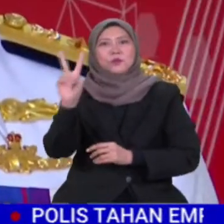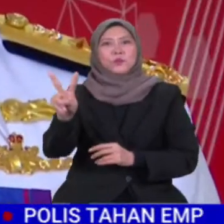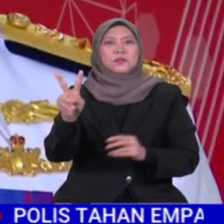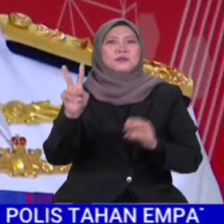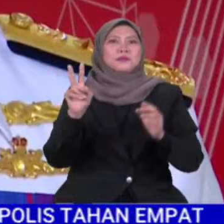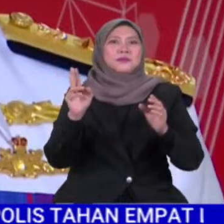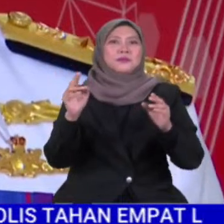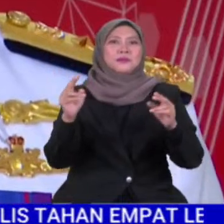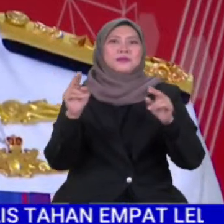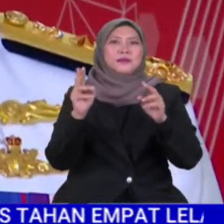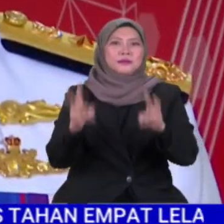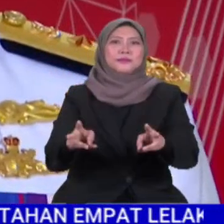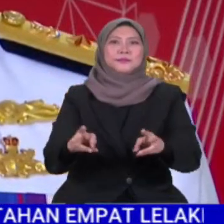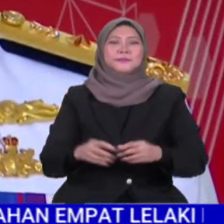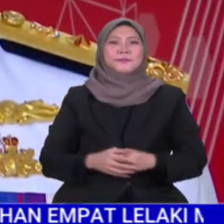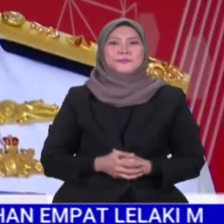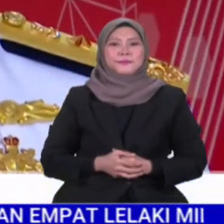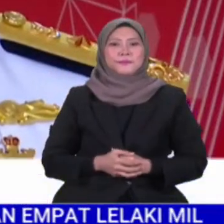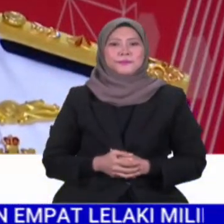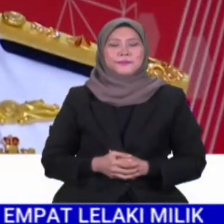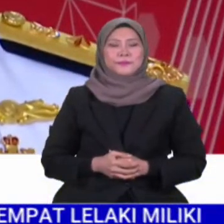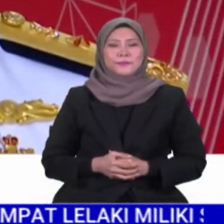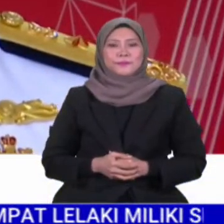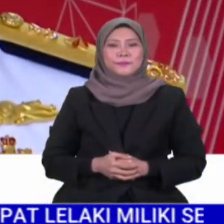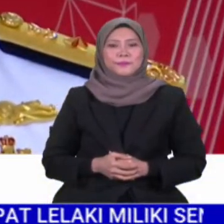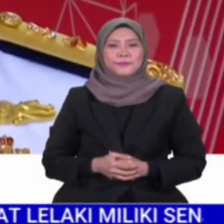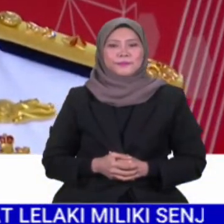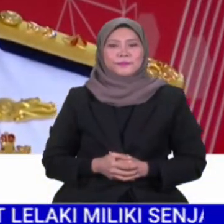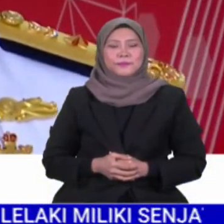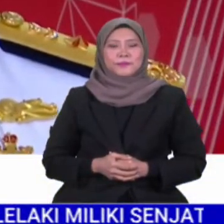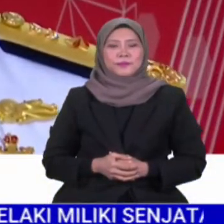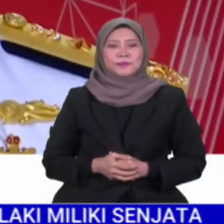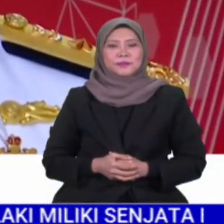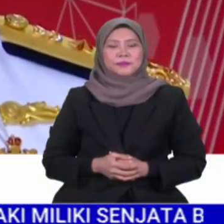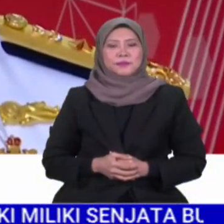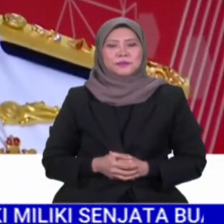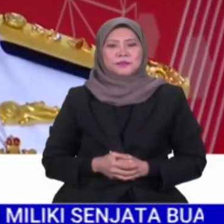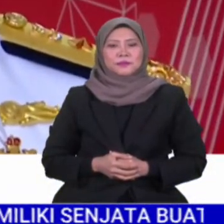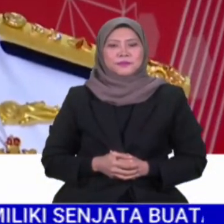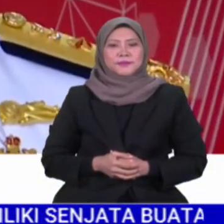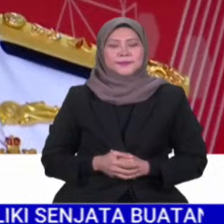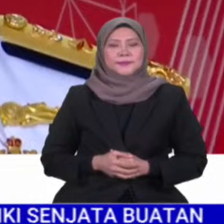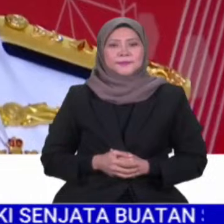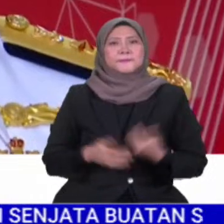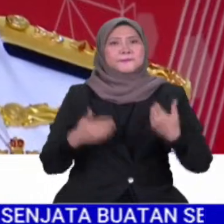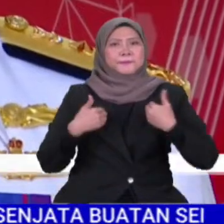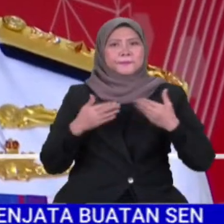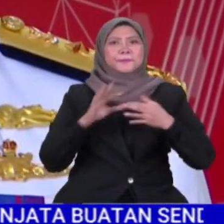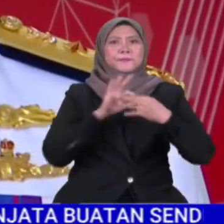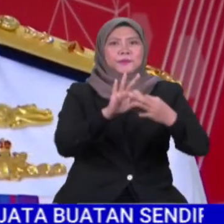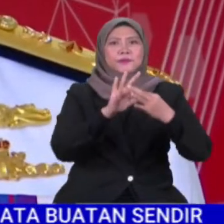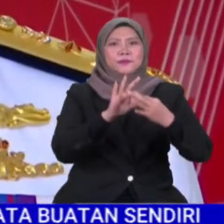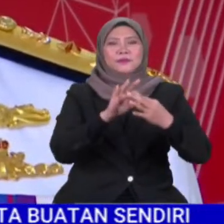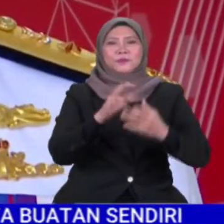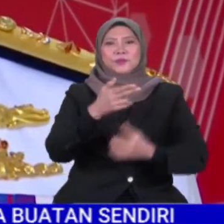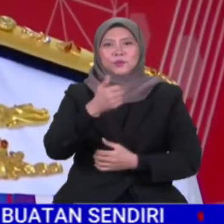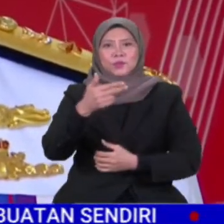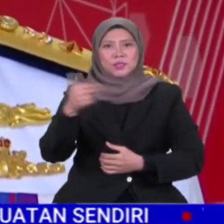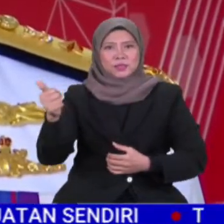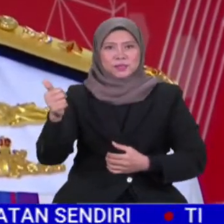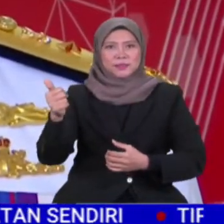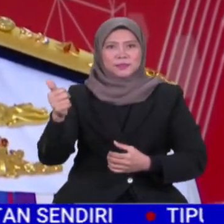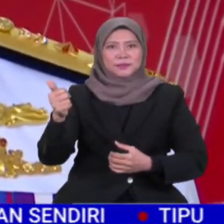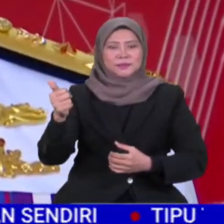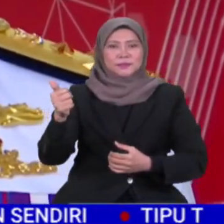Kita mempunyai beberapa kerjasama dengan negara santau counterpart lah. Seperti di Indonesia dengan